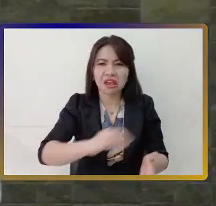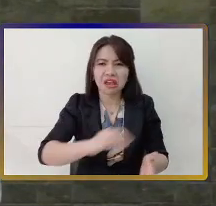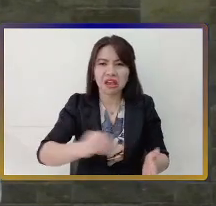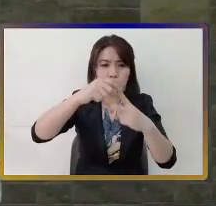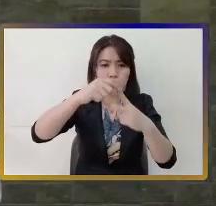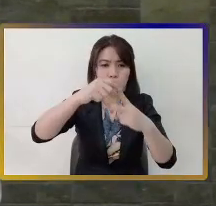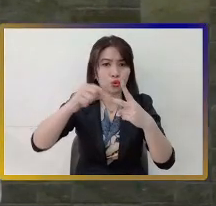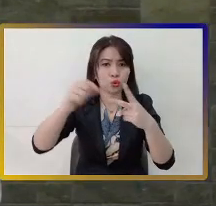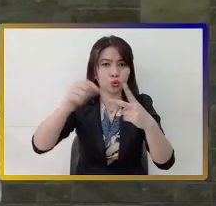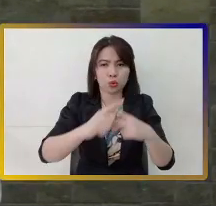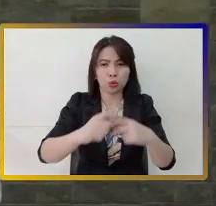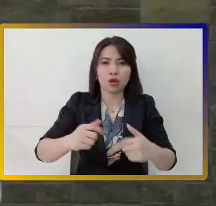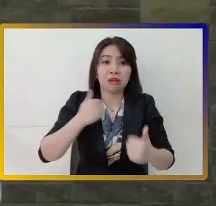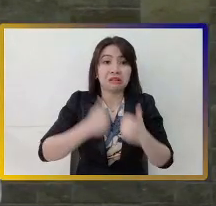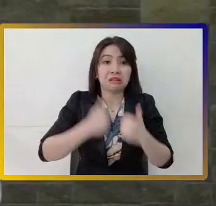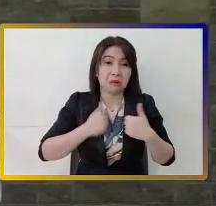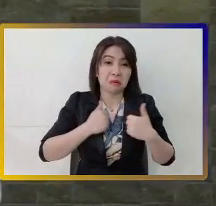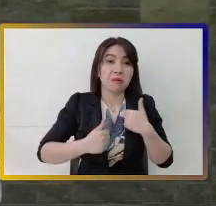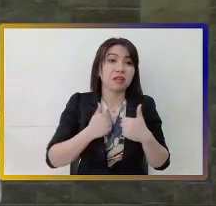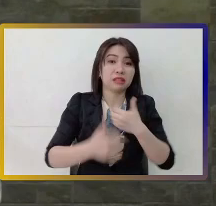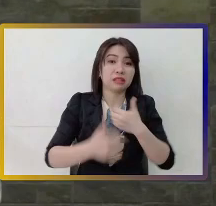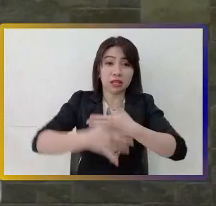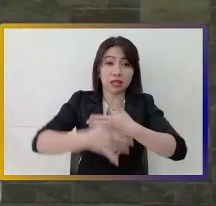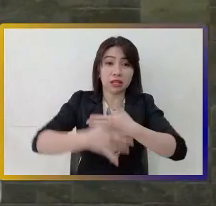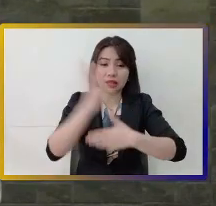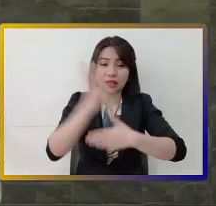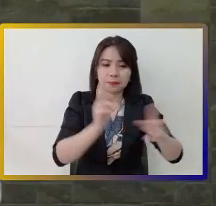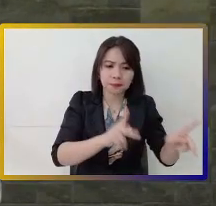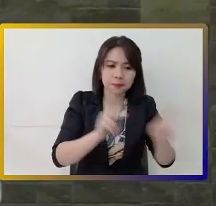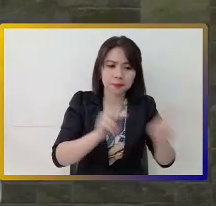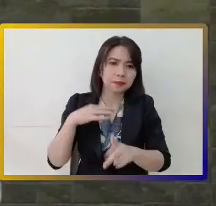ng maaga, i-prepare ng sarili ng maaga,